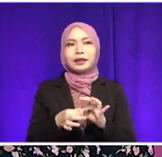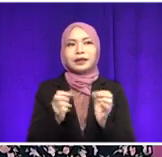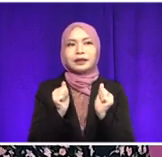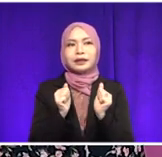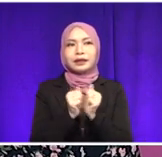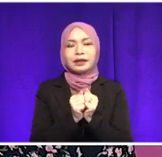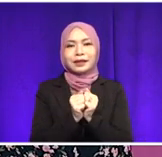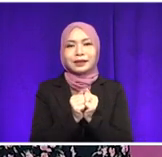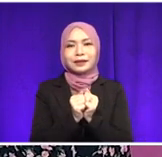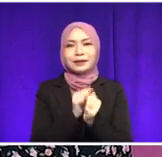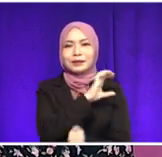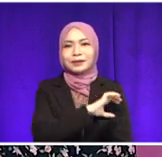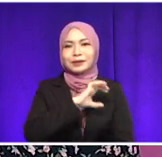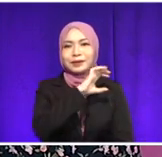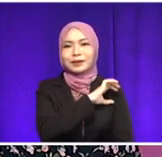utama